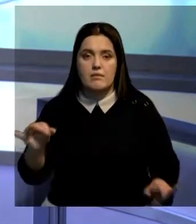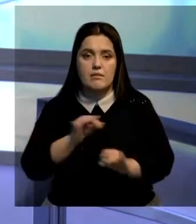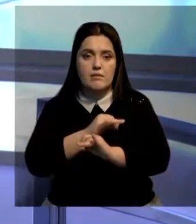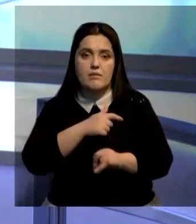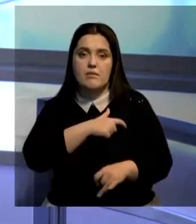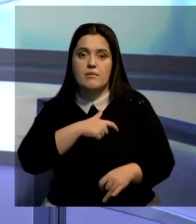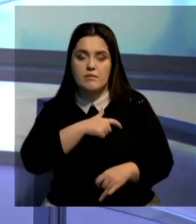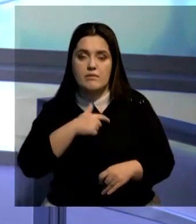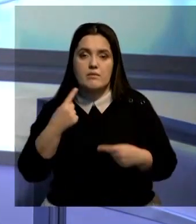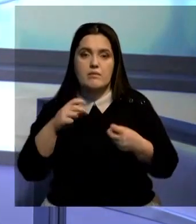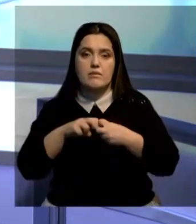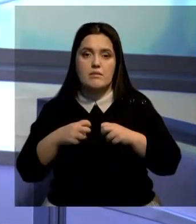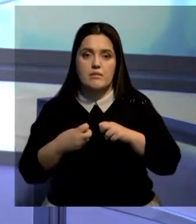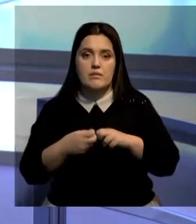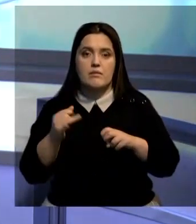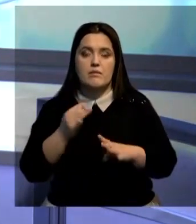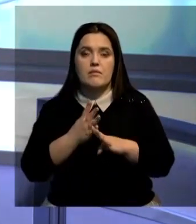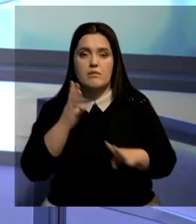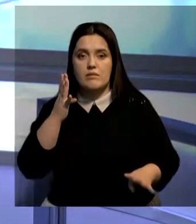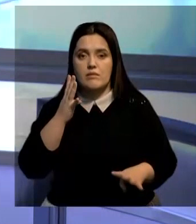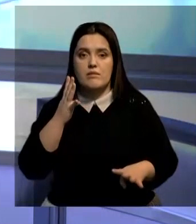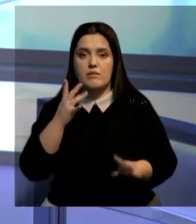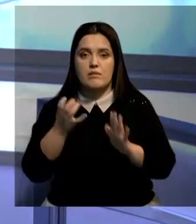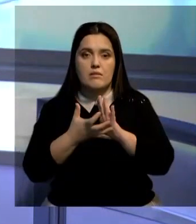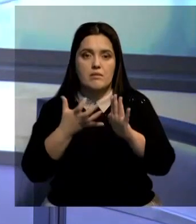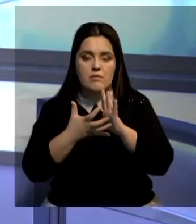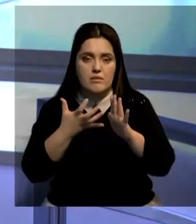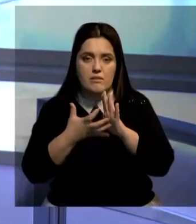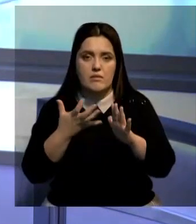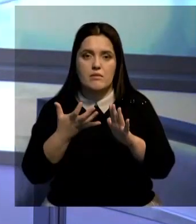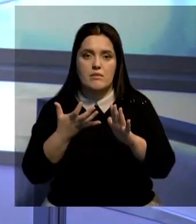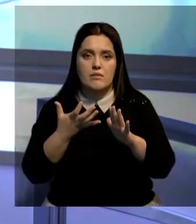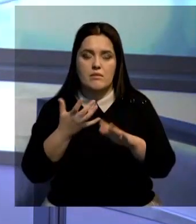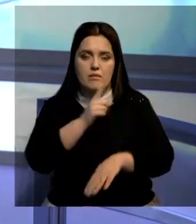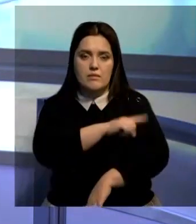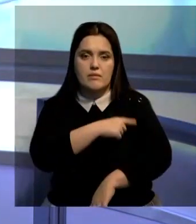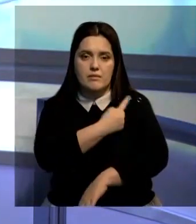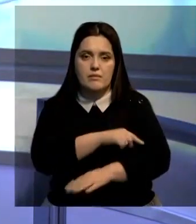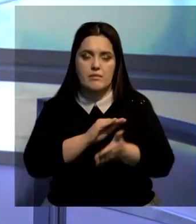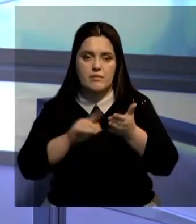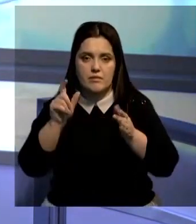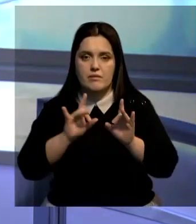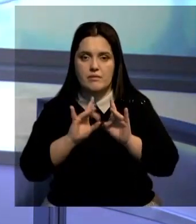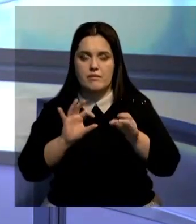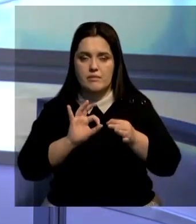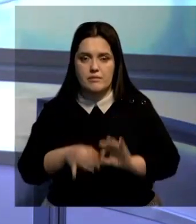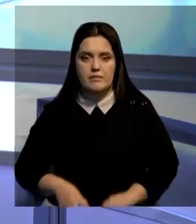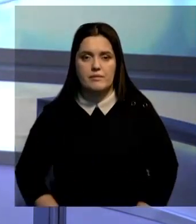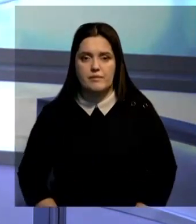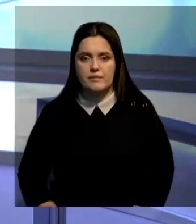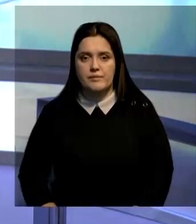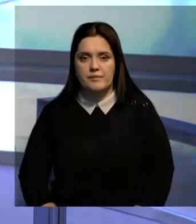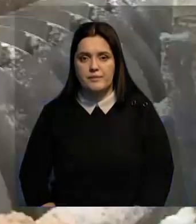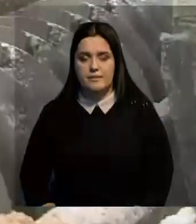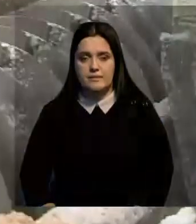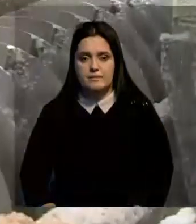контроль пациентов. Обсудили депутаты и другие проблемы. Это и очереди в поликлиниках, и нехватка узких специалистов. Динара Абдирова